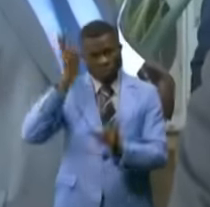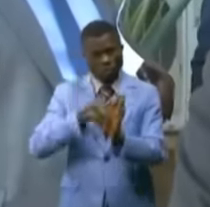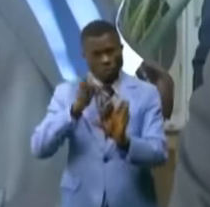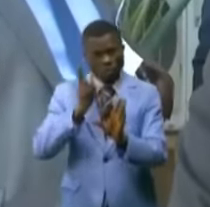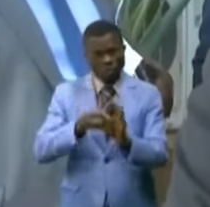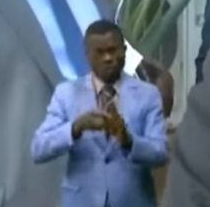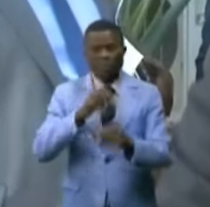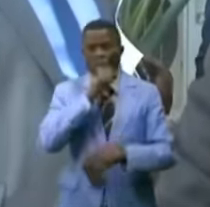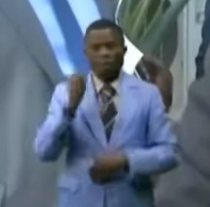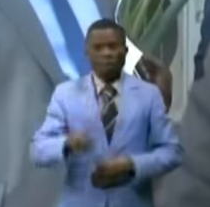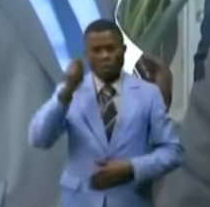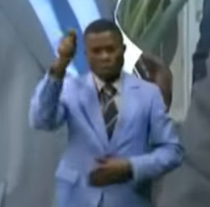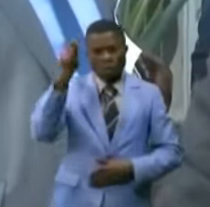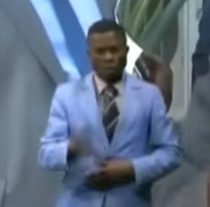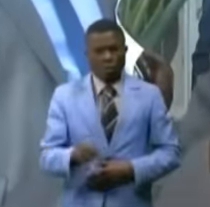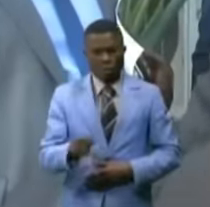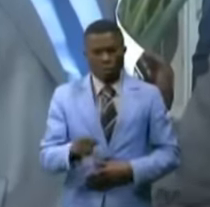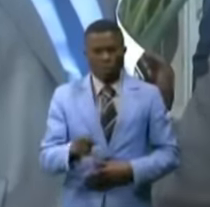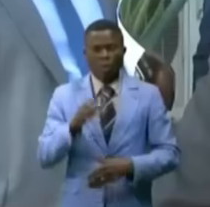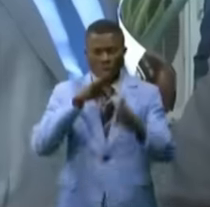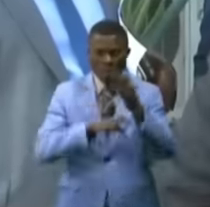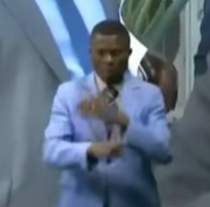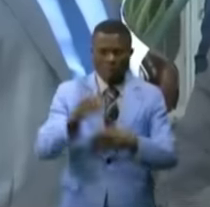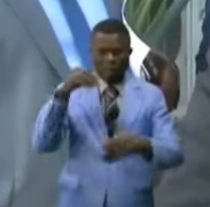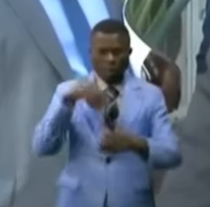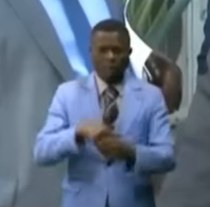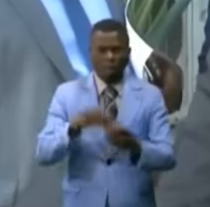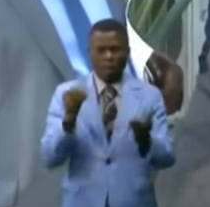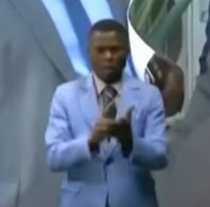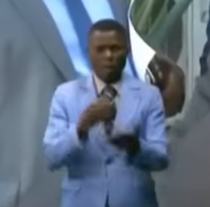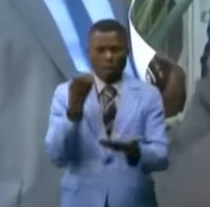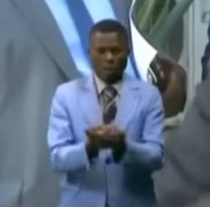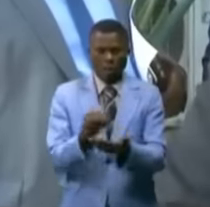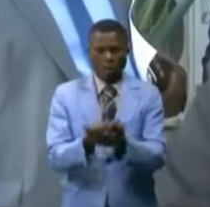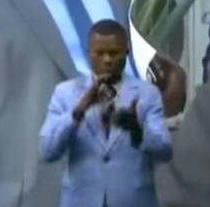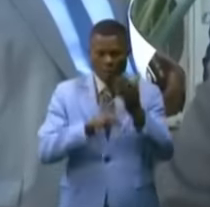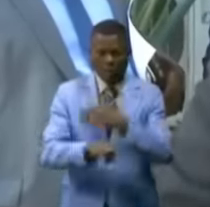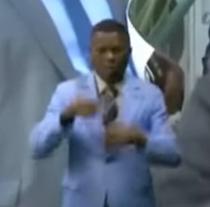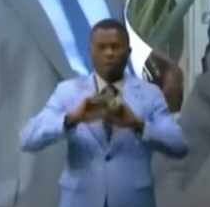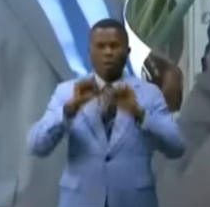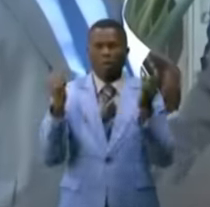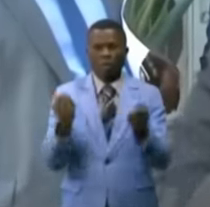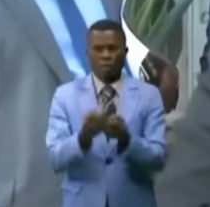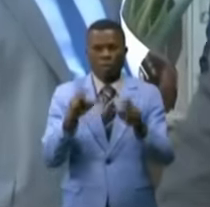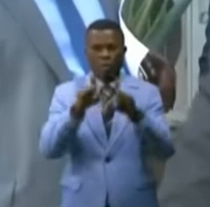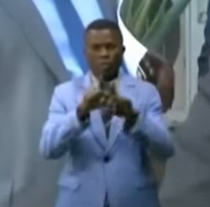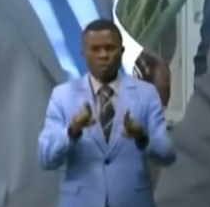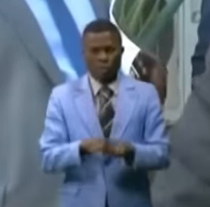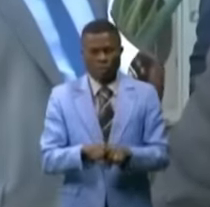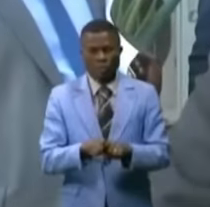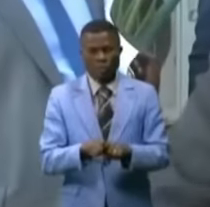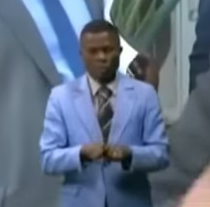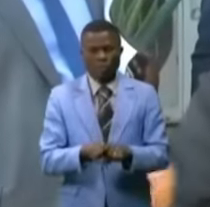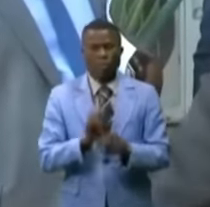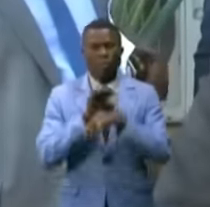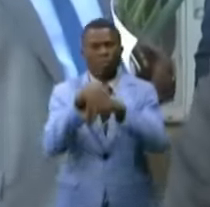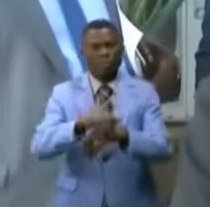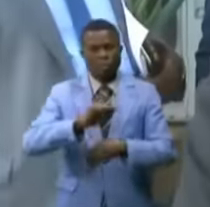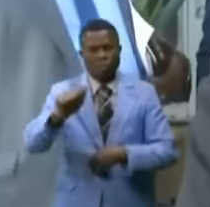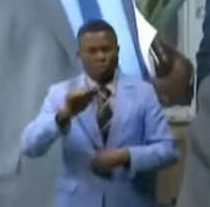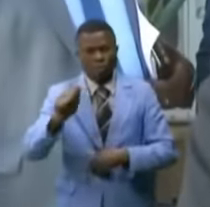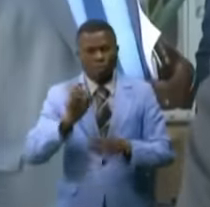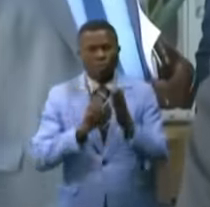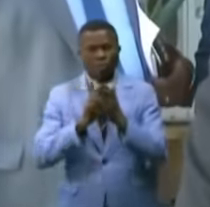des anciens combattants, de leur réinsertion économique, leur réinsertion sociale, mais aussi leur participation au